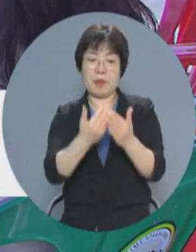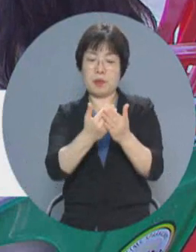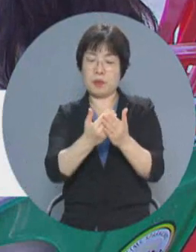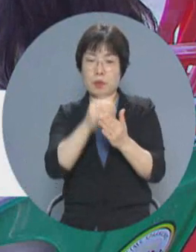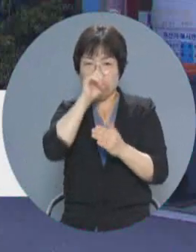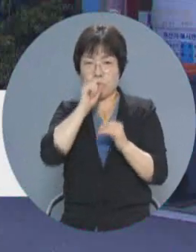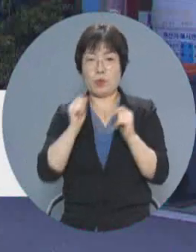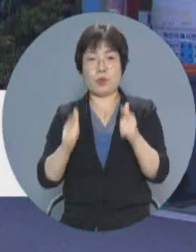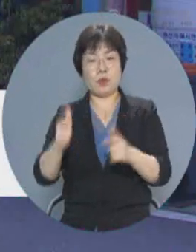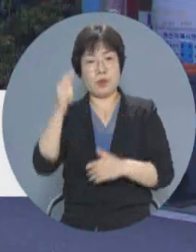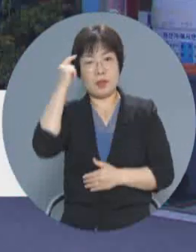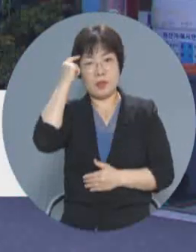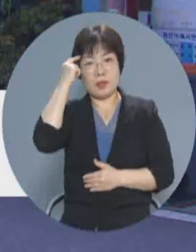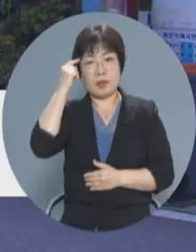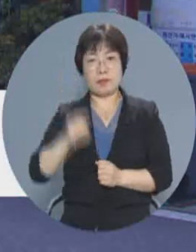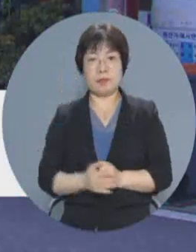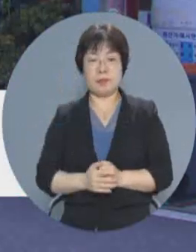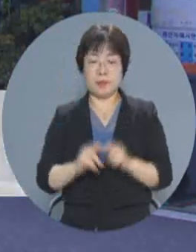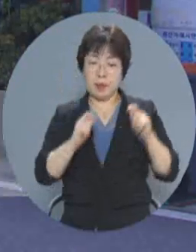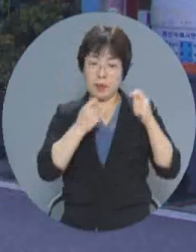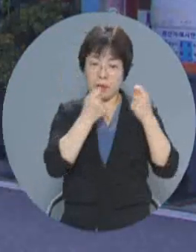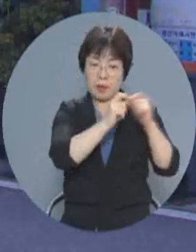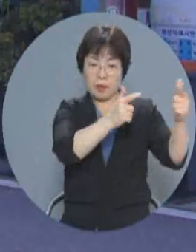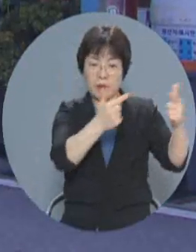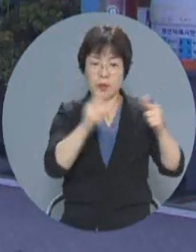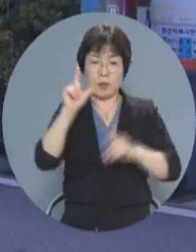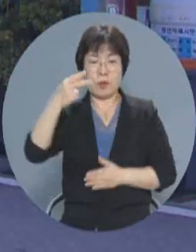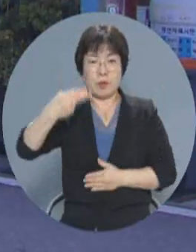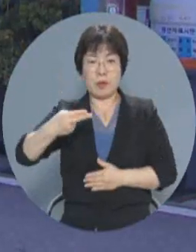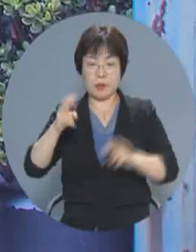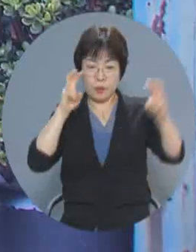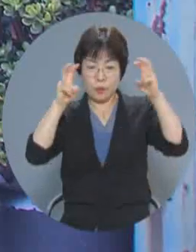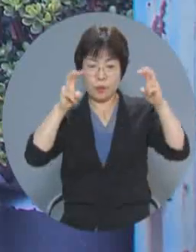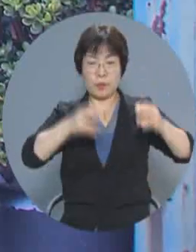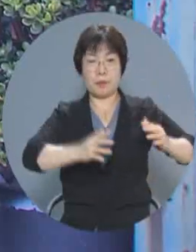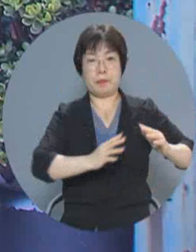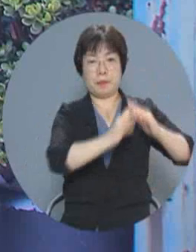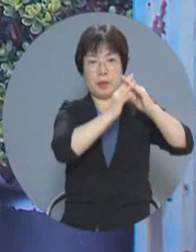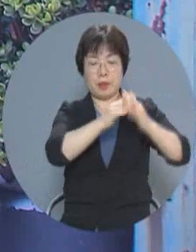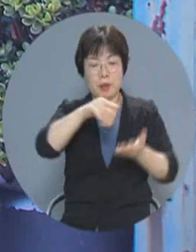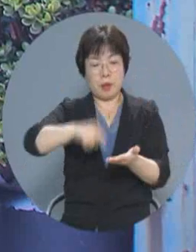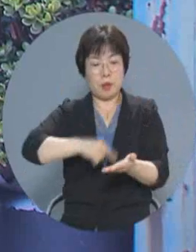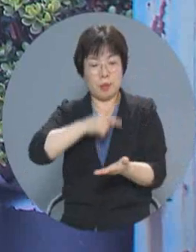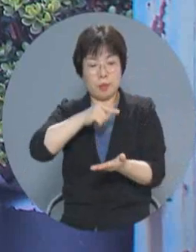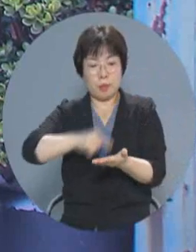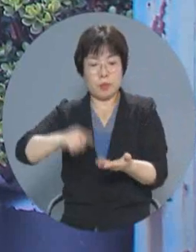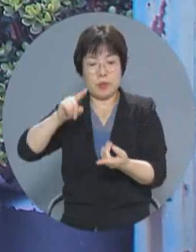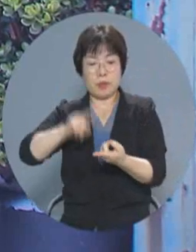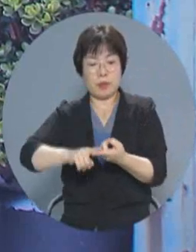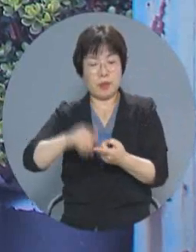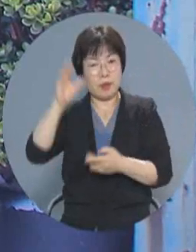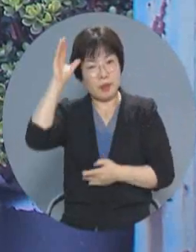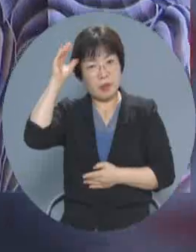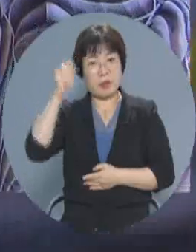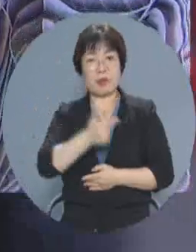보고 있습니다. 민간업자가 아닌 LH가 하는 사업인 만큼 적절한 보상에 대한 기대도